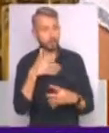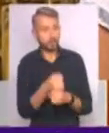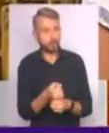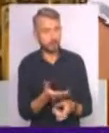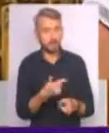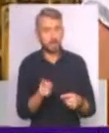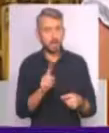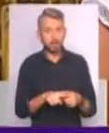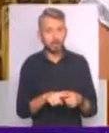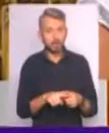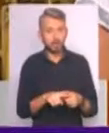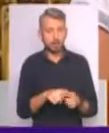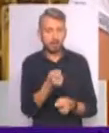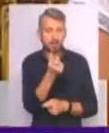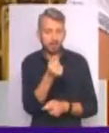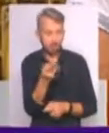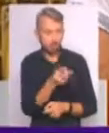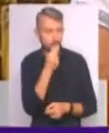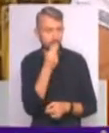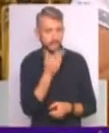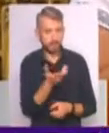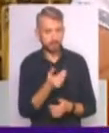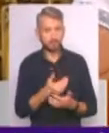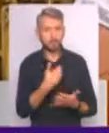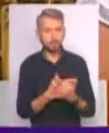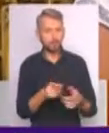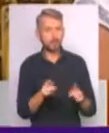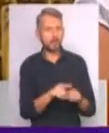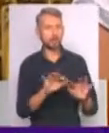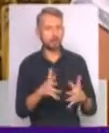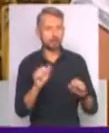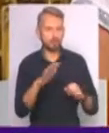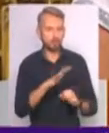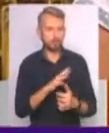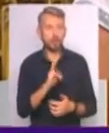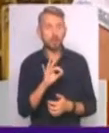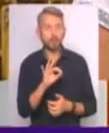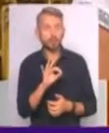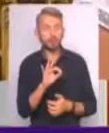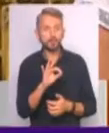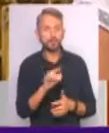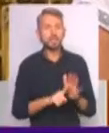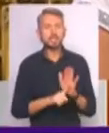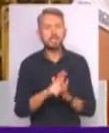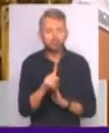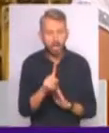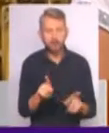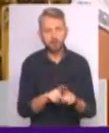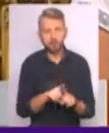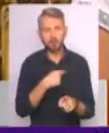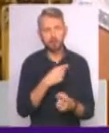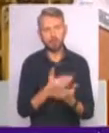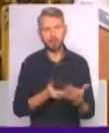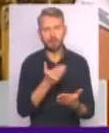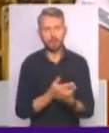это вот немного. Немного, да. Вот в таких случаях может быть. Но опять же, сначала все-таки я бы